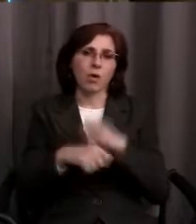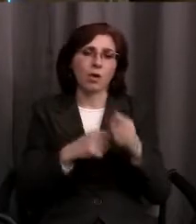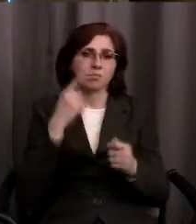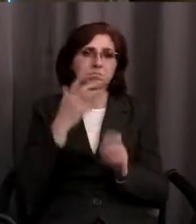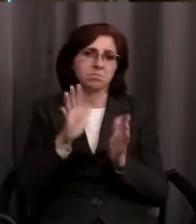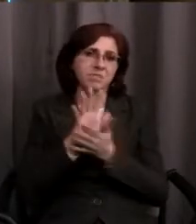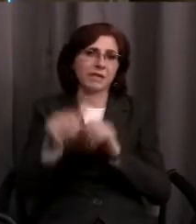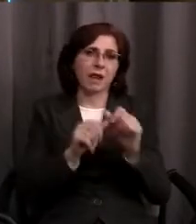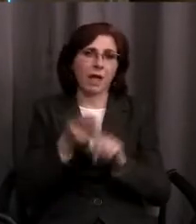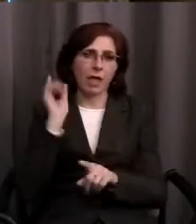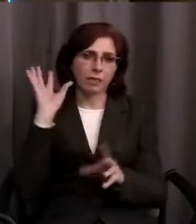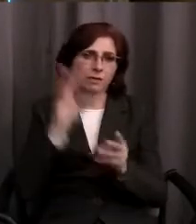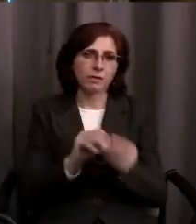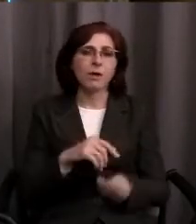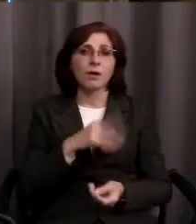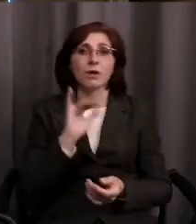lat.